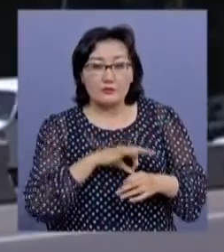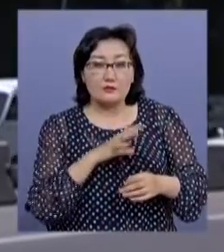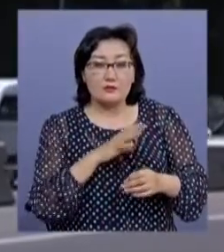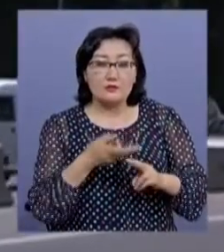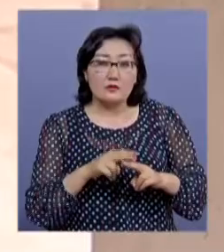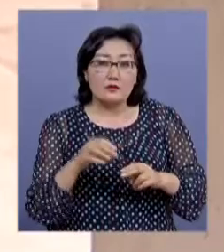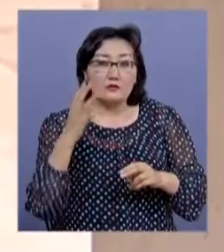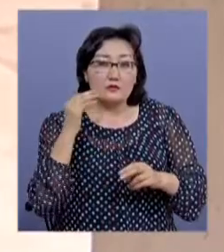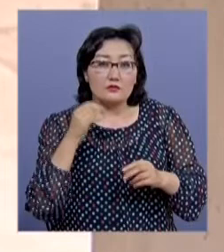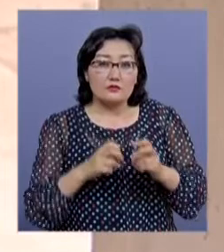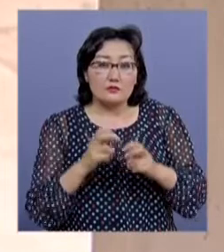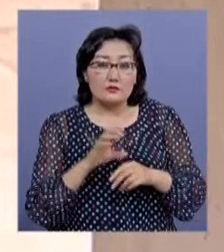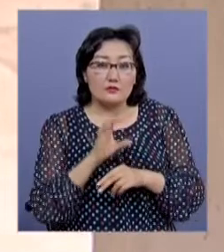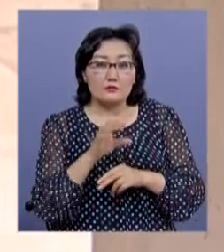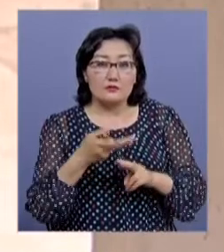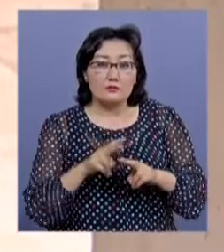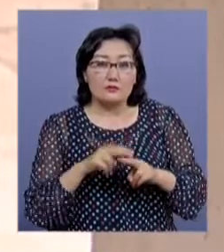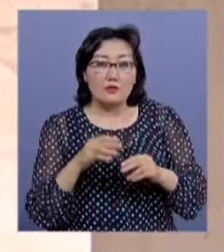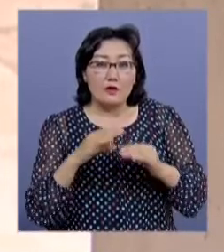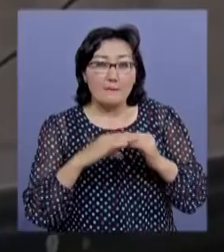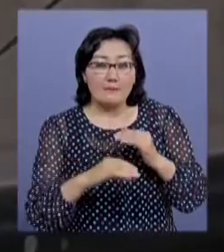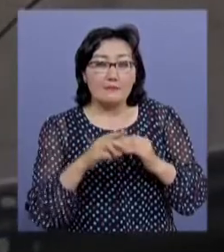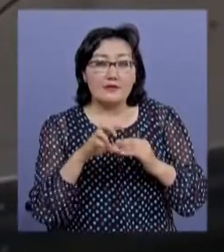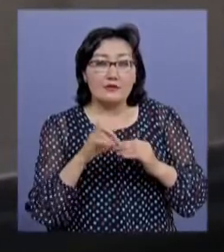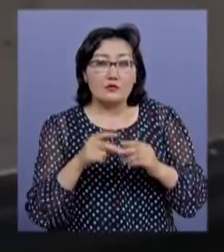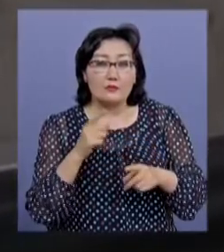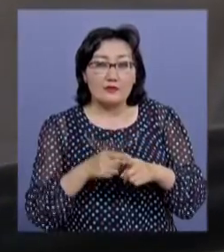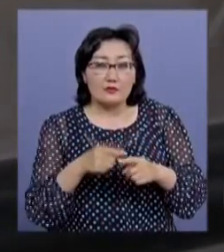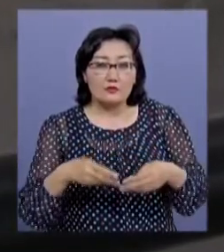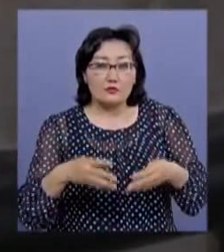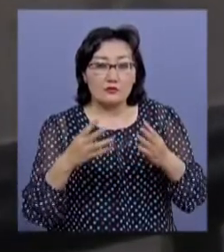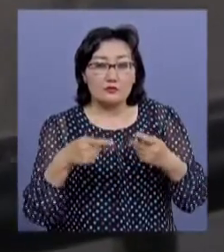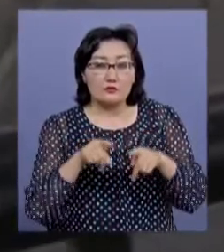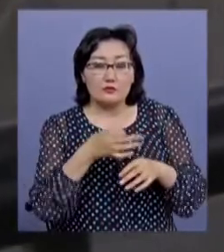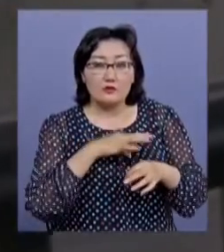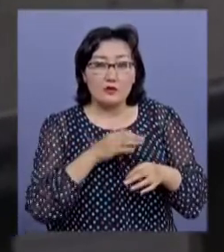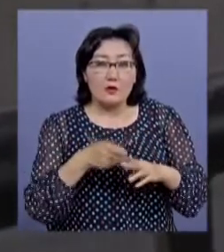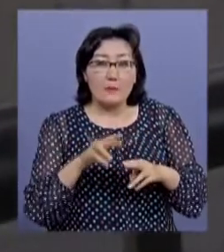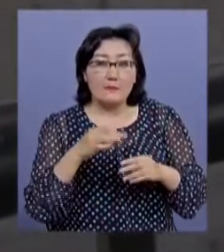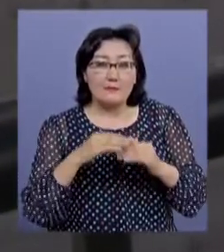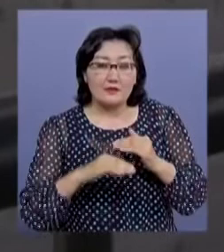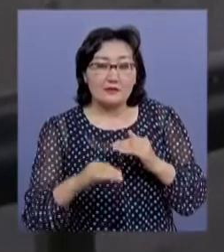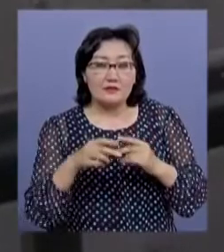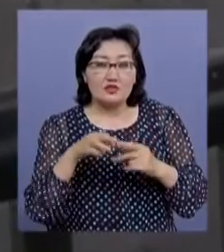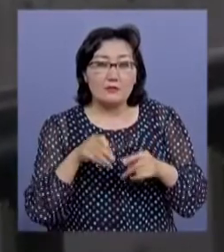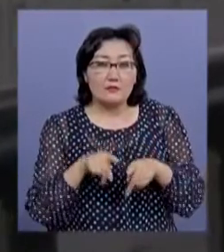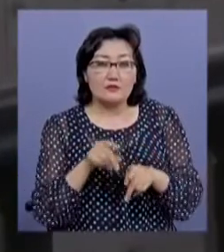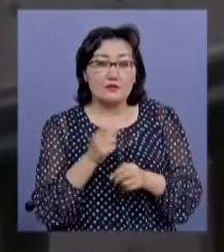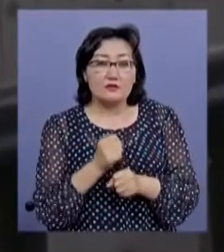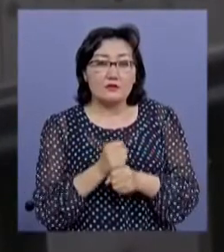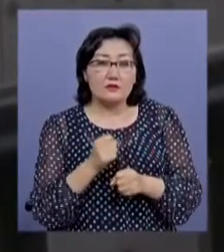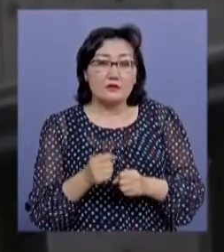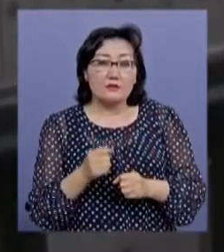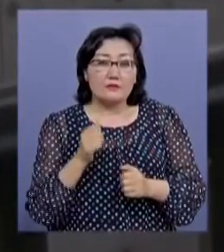Алматылық өндірушілер шығарған 100 мың текше метрден астам бетон мен металл құрылымы қолданылған. Жол тұтас монолитті жабынмен жасалған.